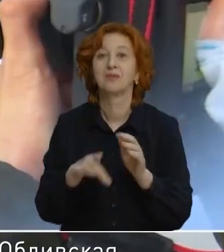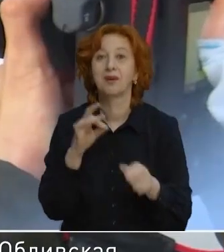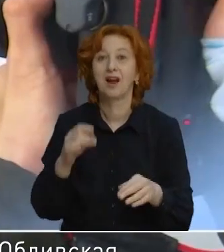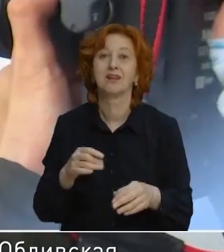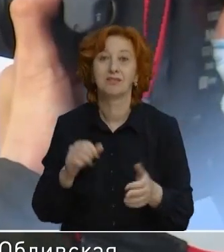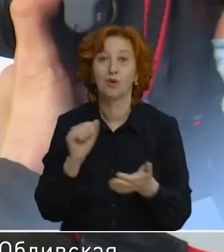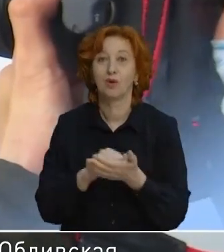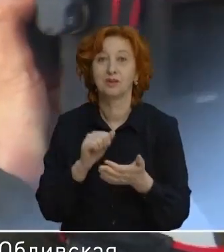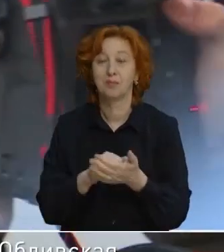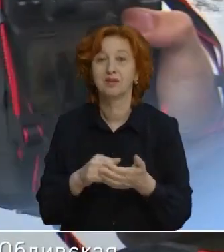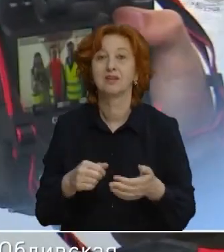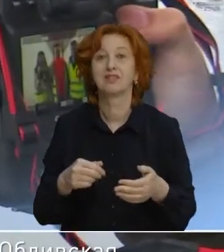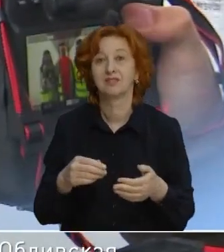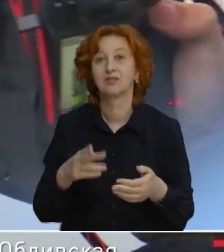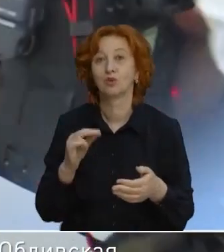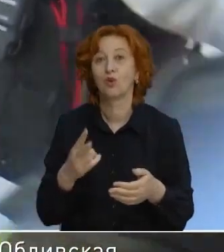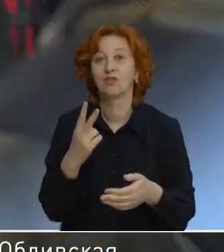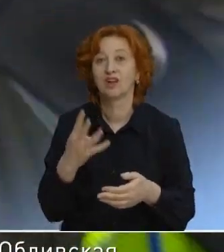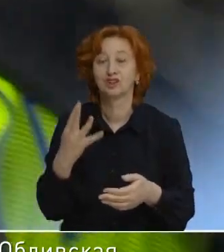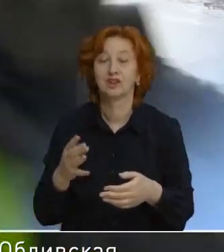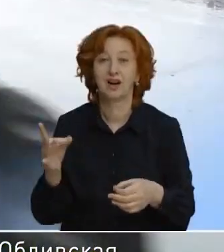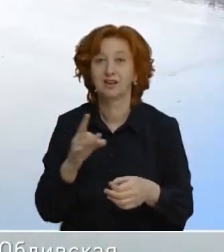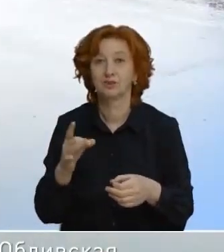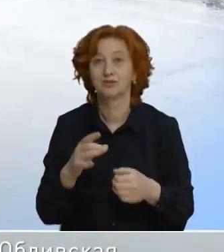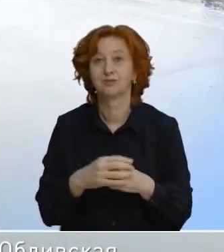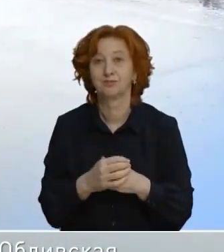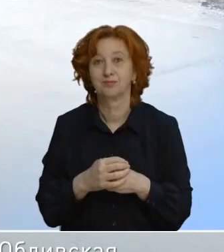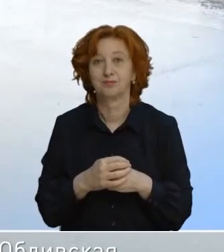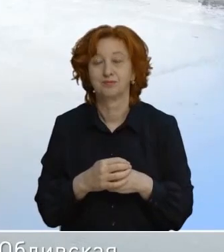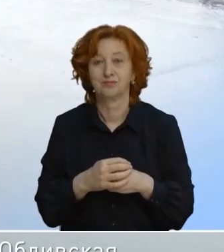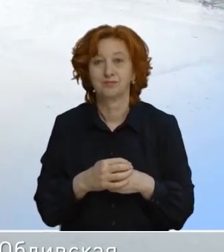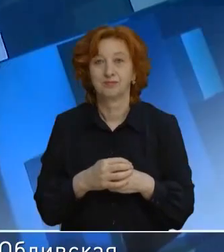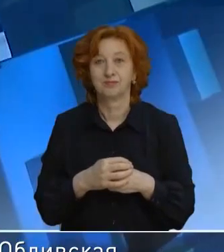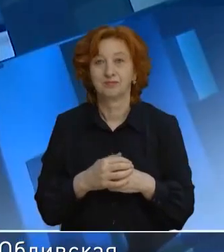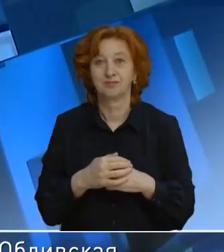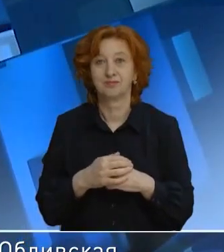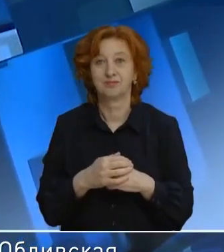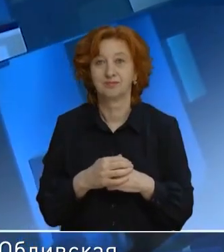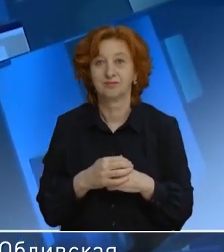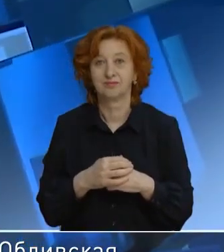Валентина Малощицкая, Сергей Вишняков, Дон 24, Аксайский район.